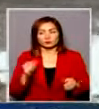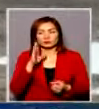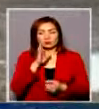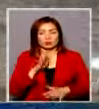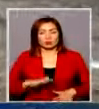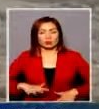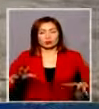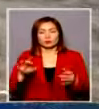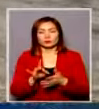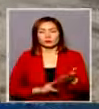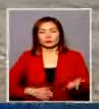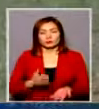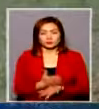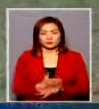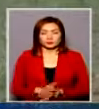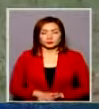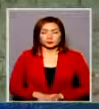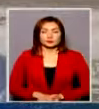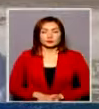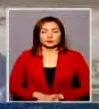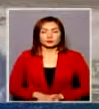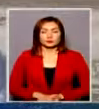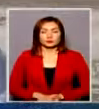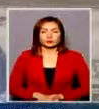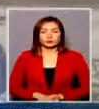дома и улицы сразу начинают тонуть в воде.